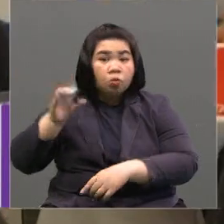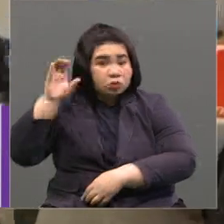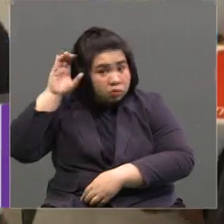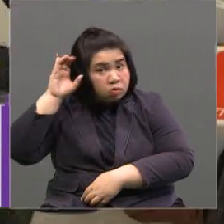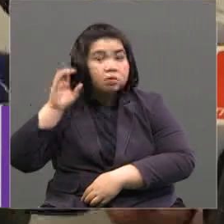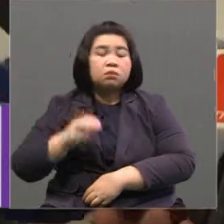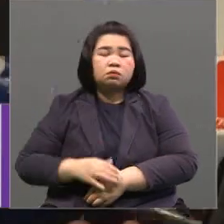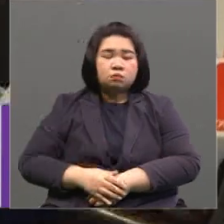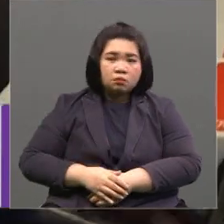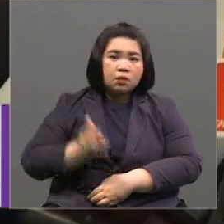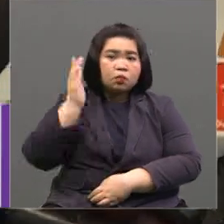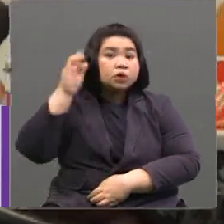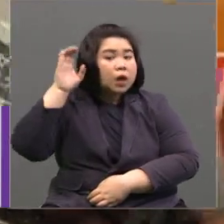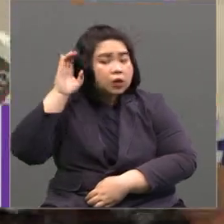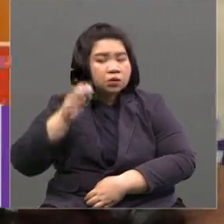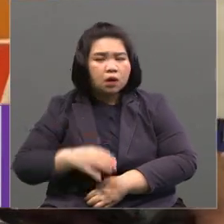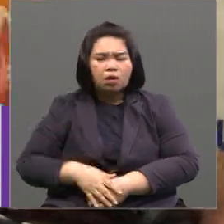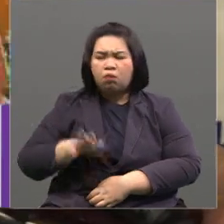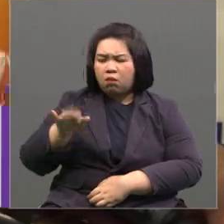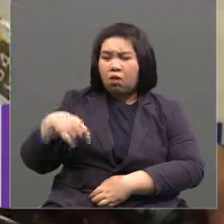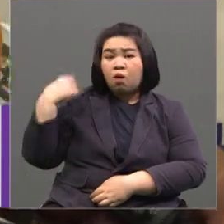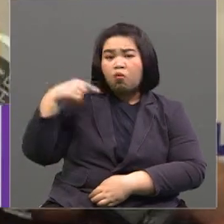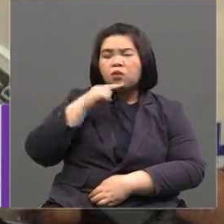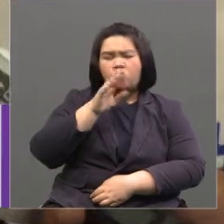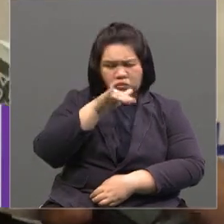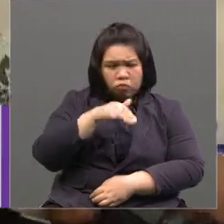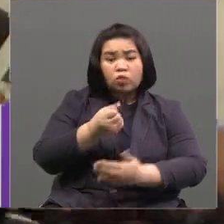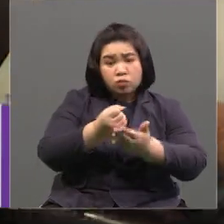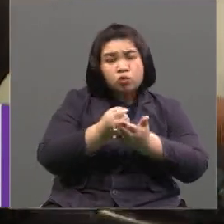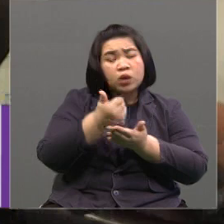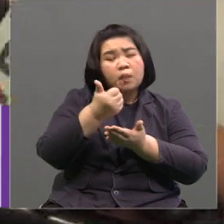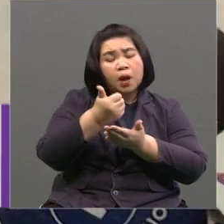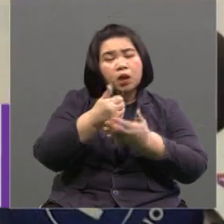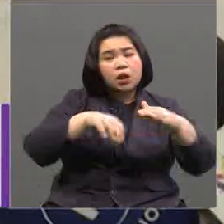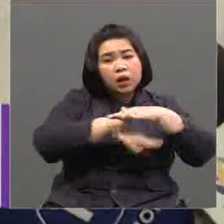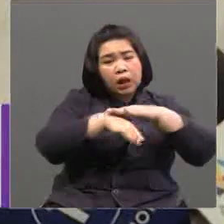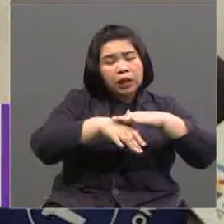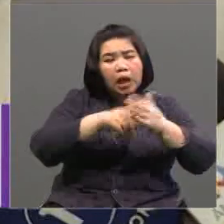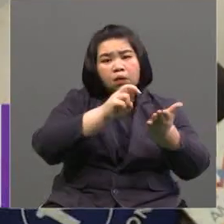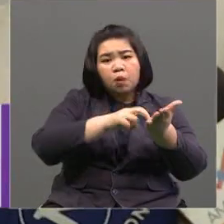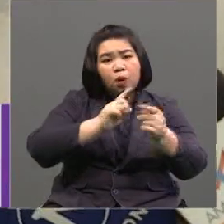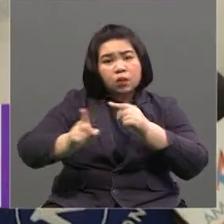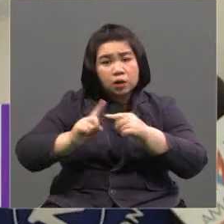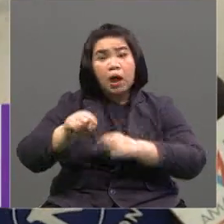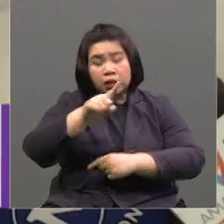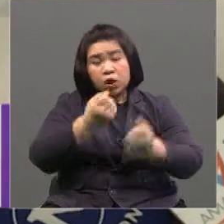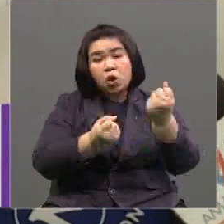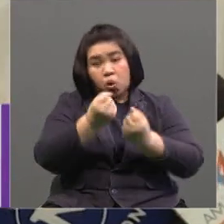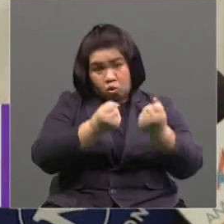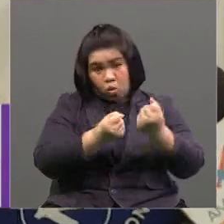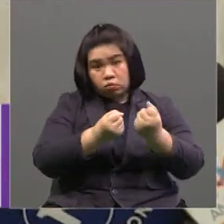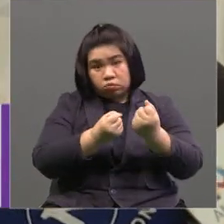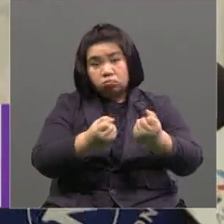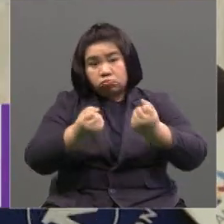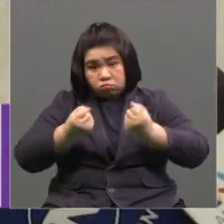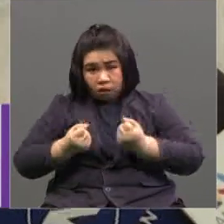ายใจก็เขาก็จะมาขอให้ออกรถให้แล้วก็จะใช้เอกสารและหลักฐานของเหยื่อในการออกรถโด